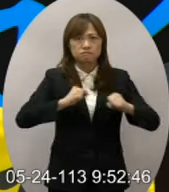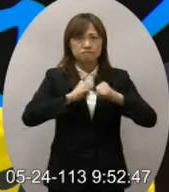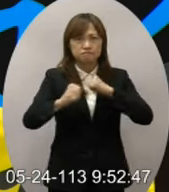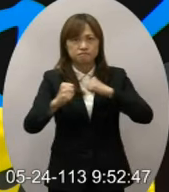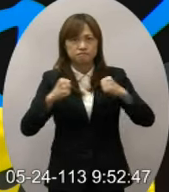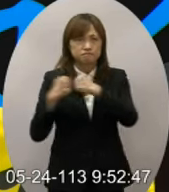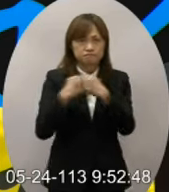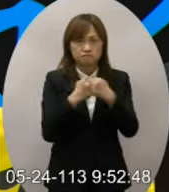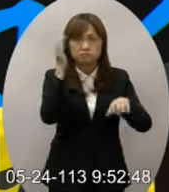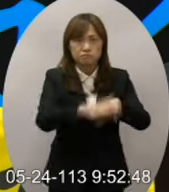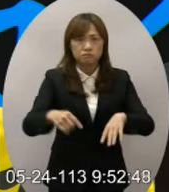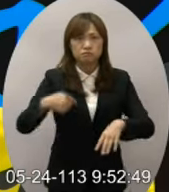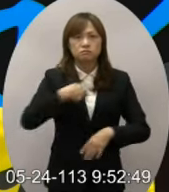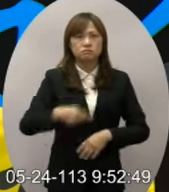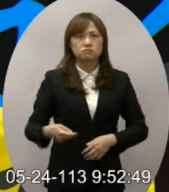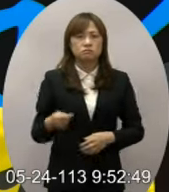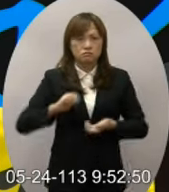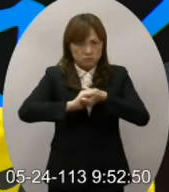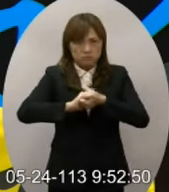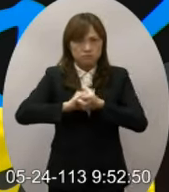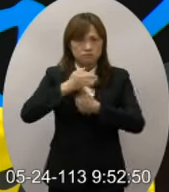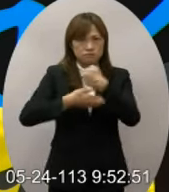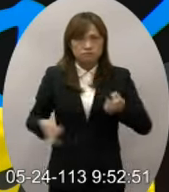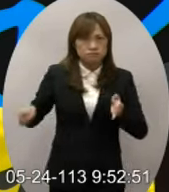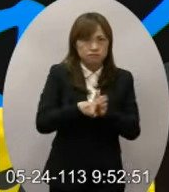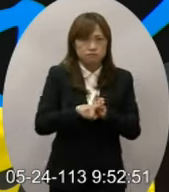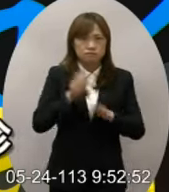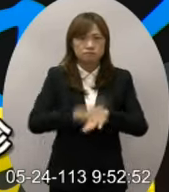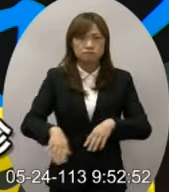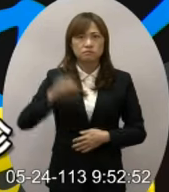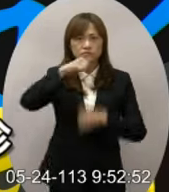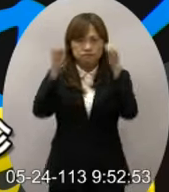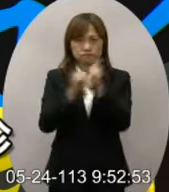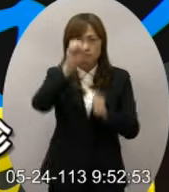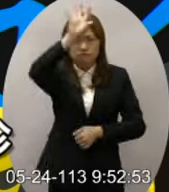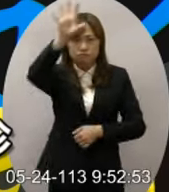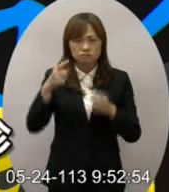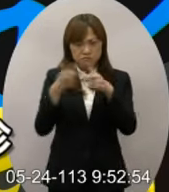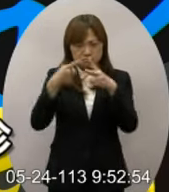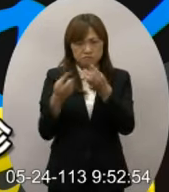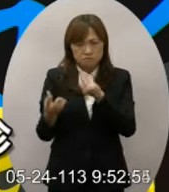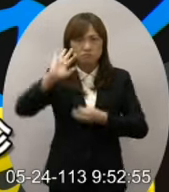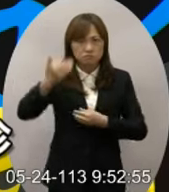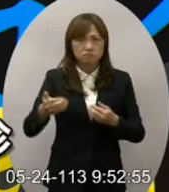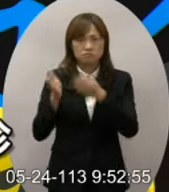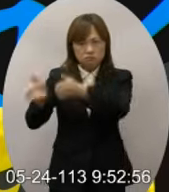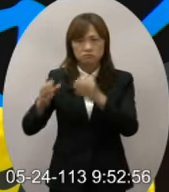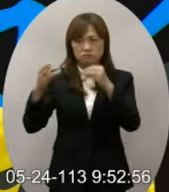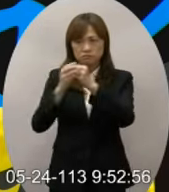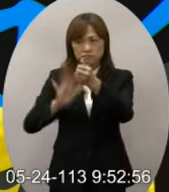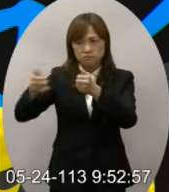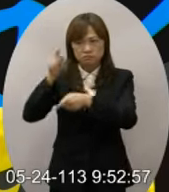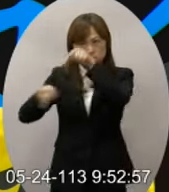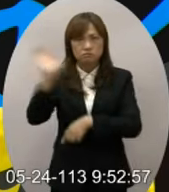位讲，我们一定誓死捍卫到底。台湾民众党虽然小，但是请你们不要再欺负麦益臻，请